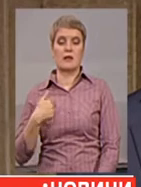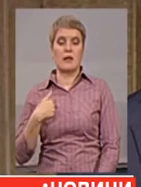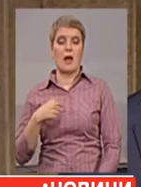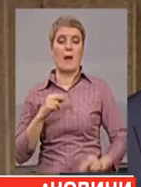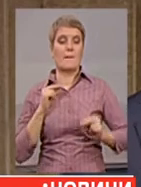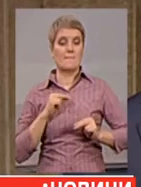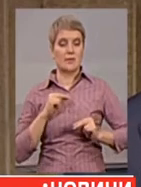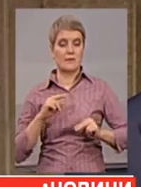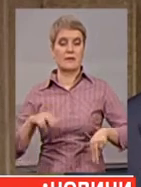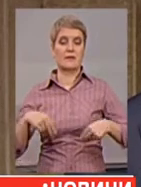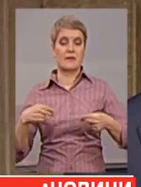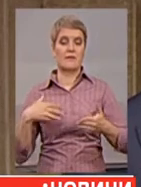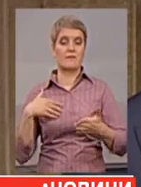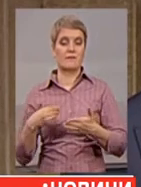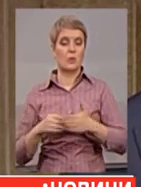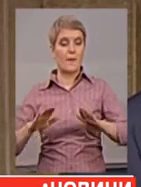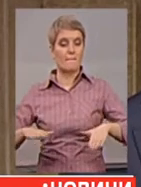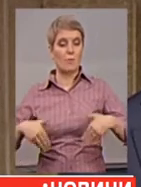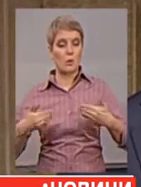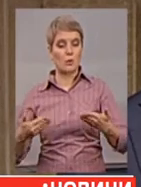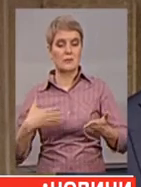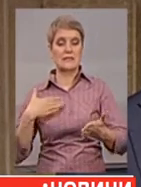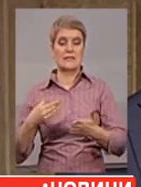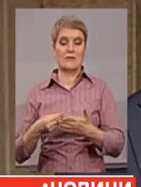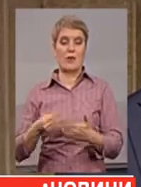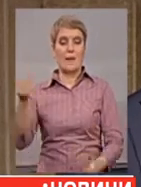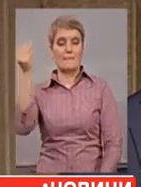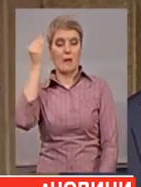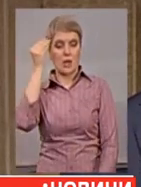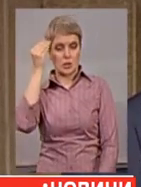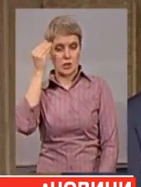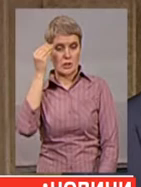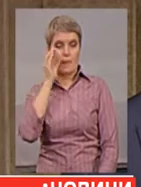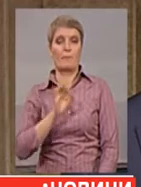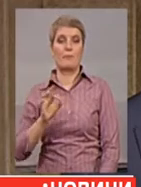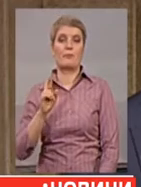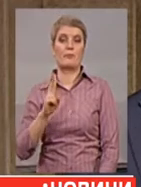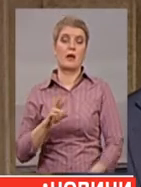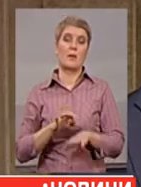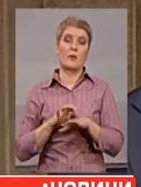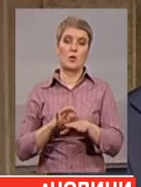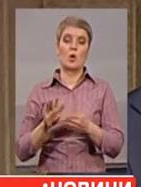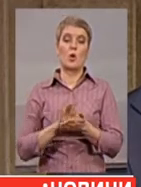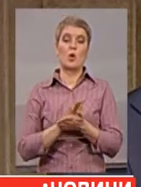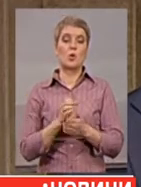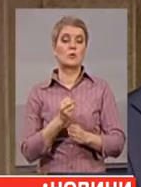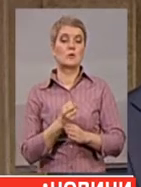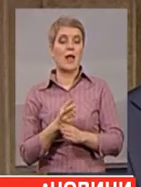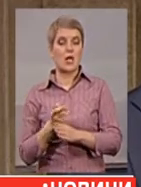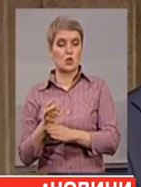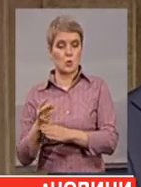працівник, надавав свої пропозиції, своє бачення з приводу того, як проводити люстрацію, тому що я вважаю,